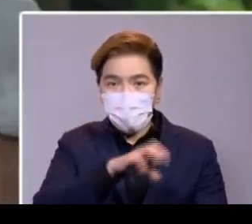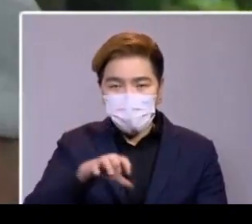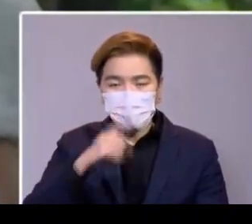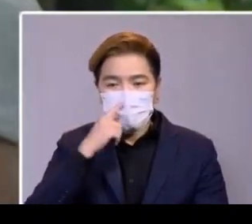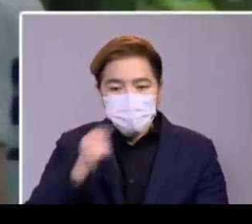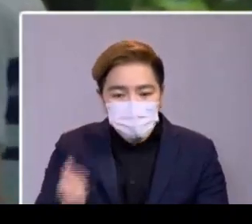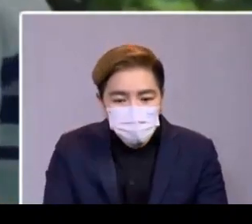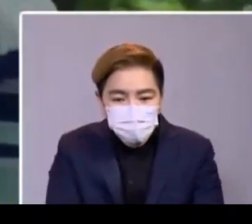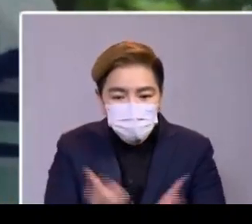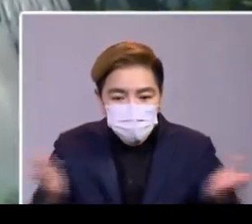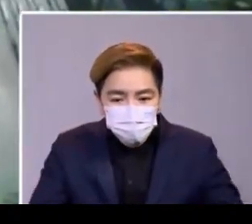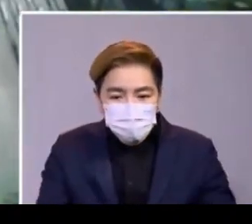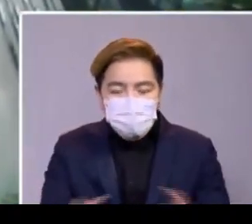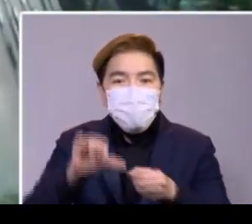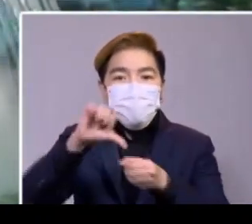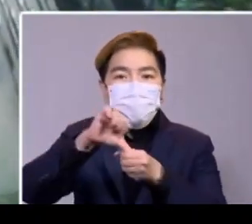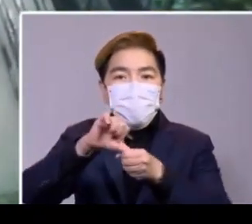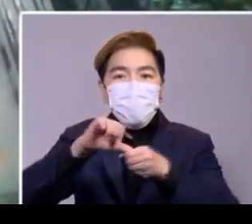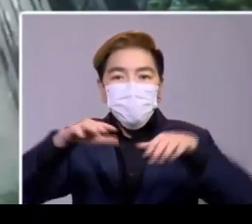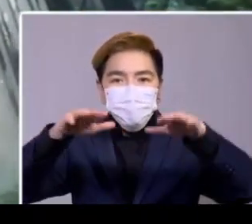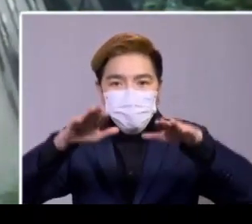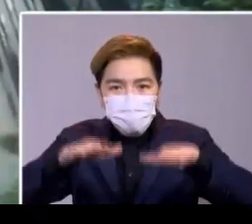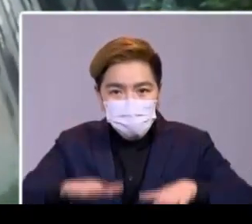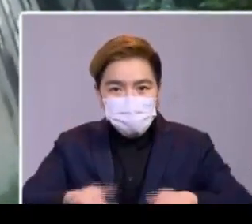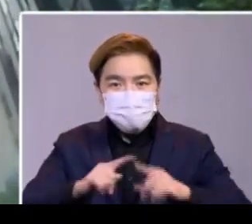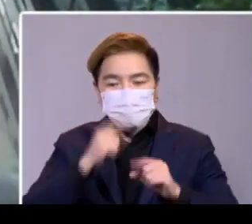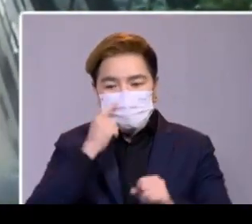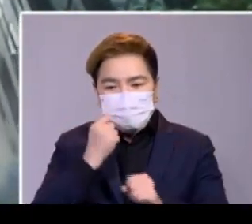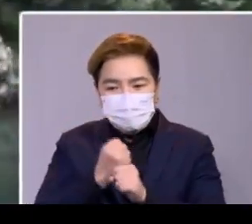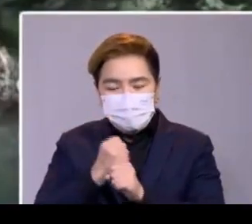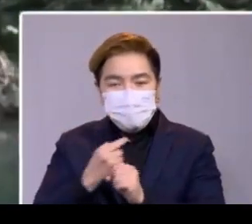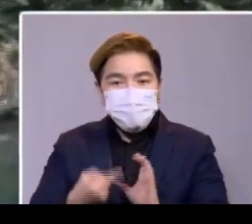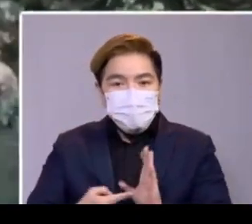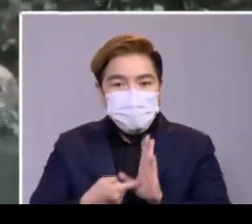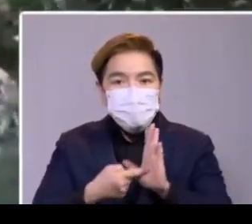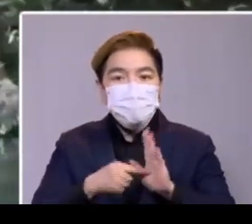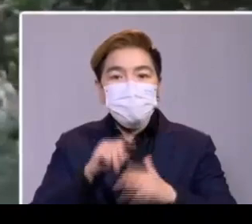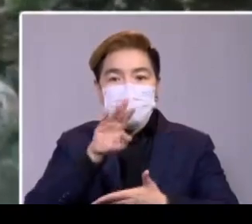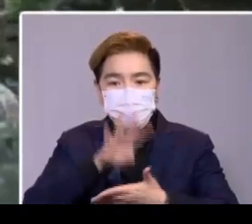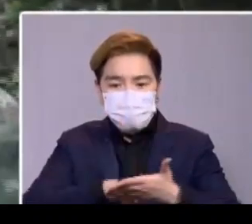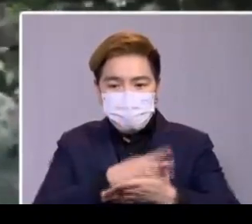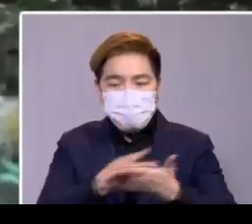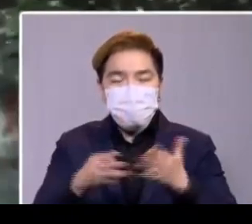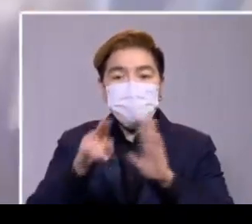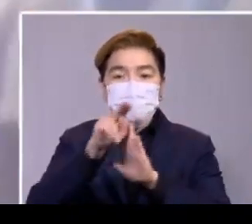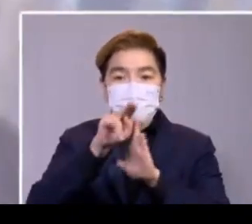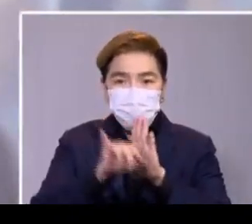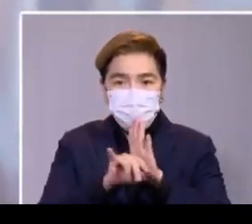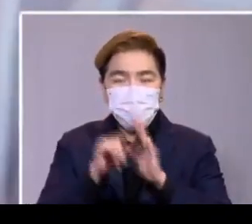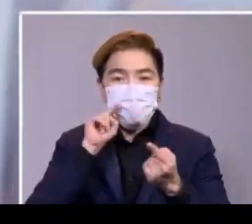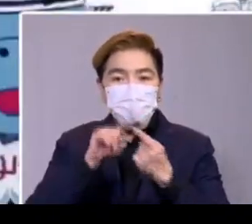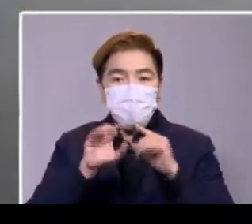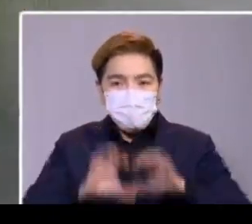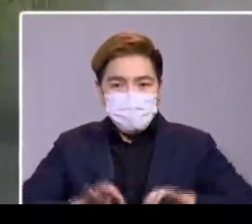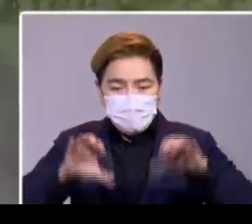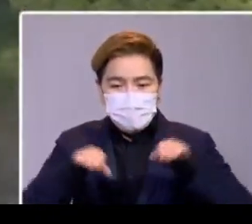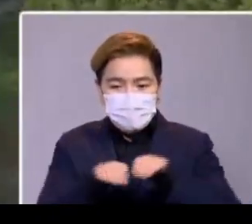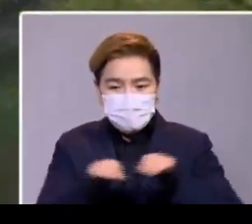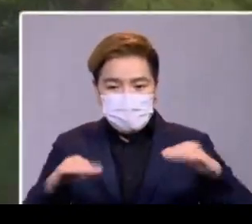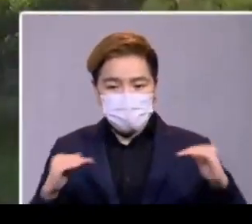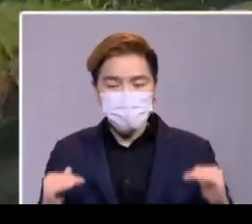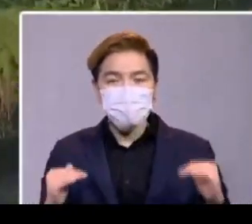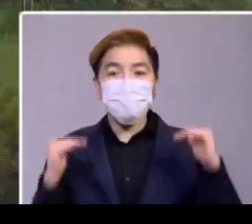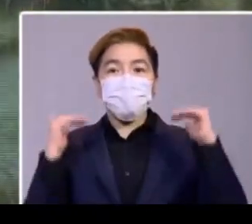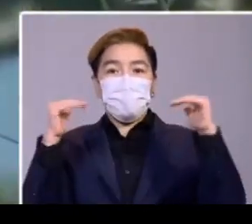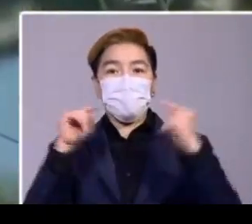ส่วนต่างๆในการลดก๊าซเรือนกระจกรวมทั้งเร่งจัดทำข้อเสนอเชิงนโยบายต่อภาครัฐมุ่งยกระดับมาตรฐานการลดก๊าซเ